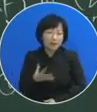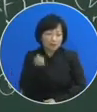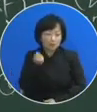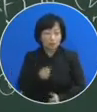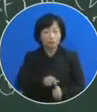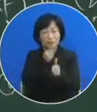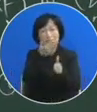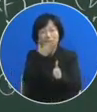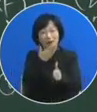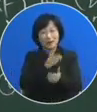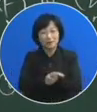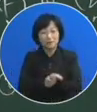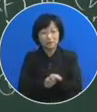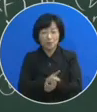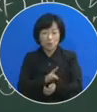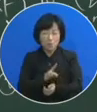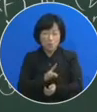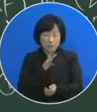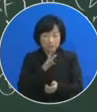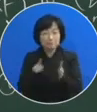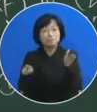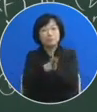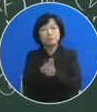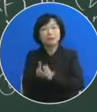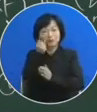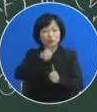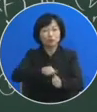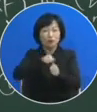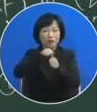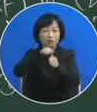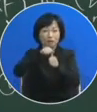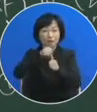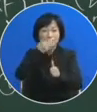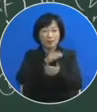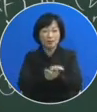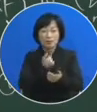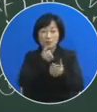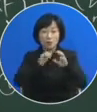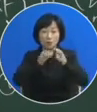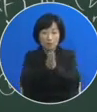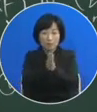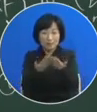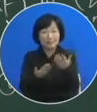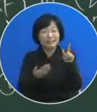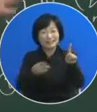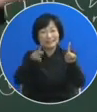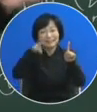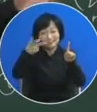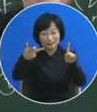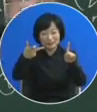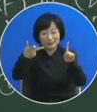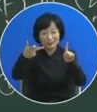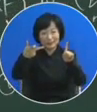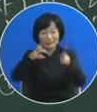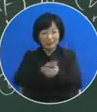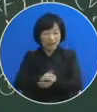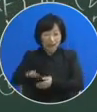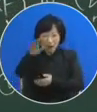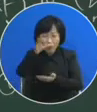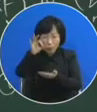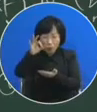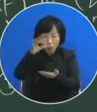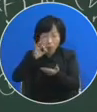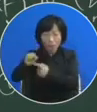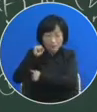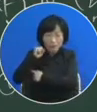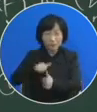verse 16. 오직 믿음으로만 구원받을 수 있다. That you can only receive salvation by faith. 로마서 1장 17절. Romans 1 verse 17. 너희들이 많은 돈을 가지고 구원받는데